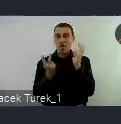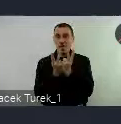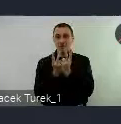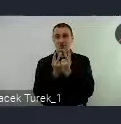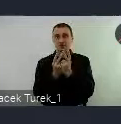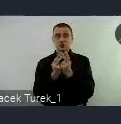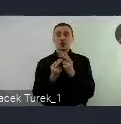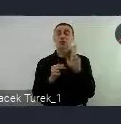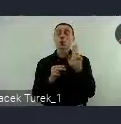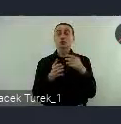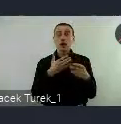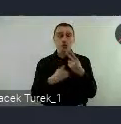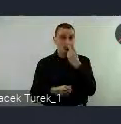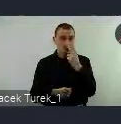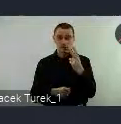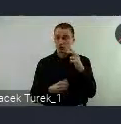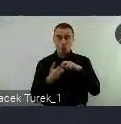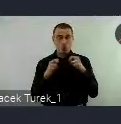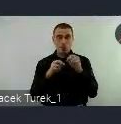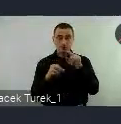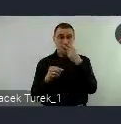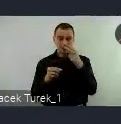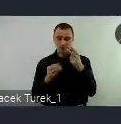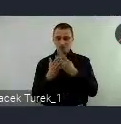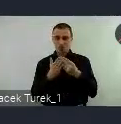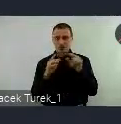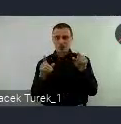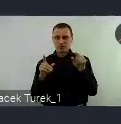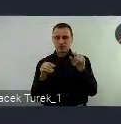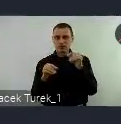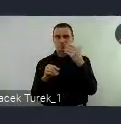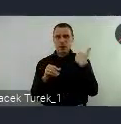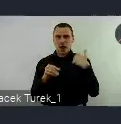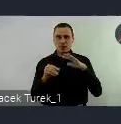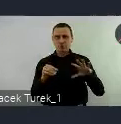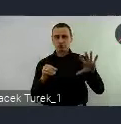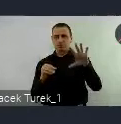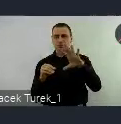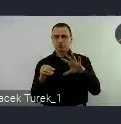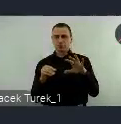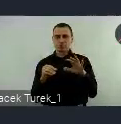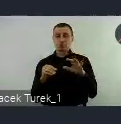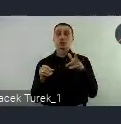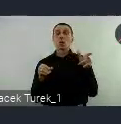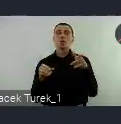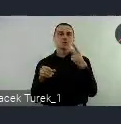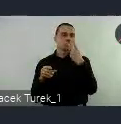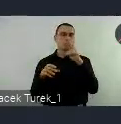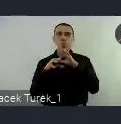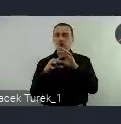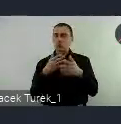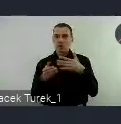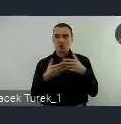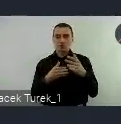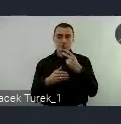poruszać osobom słabowidzącym tak jak na tym korytarzu nie ma nic sobie prowadziło osobę zwyczajowo osoby słabowidzące